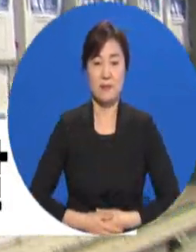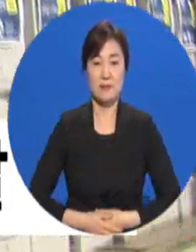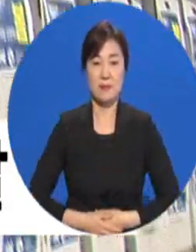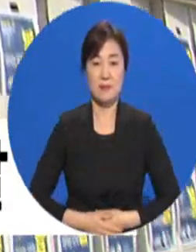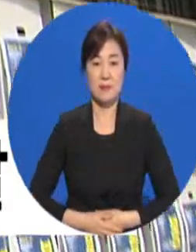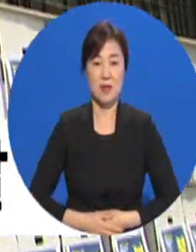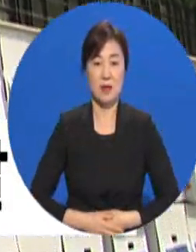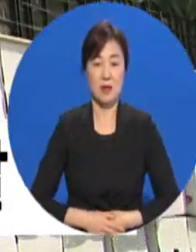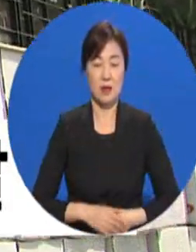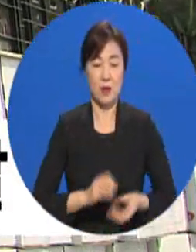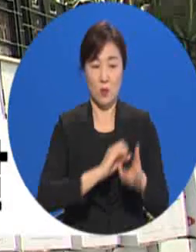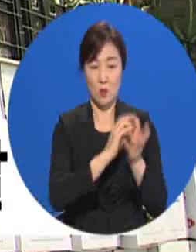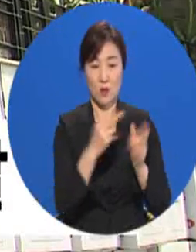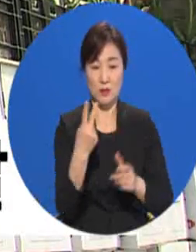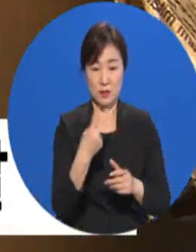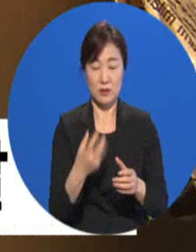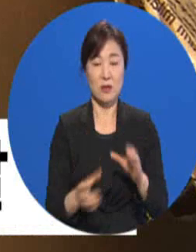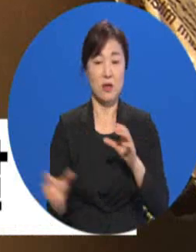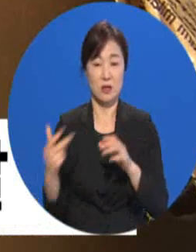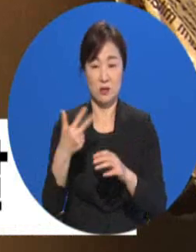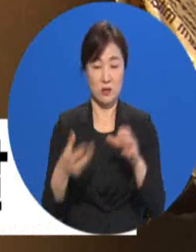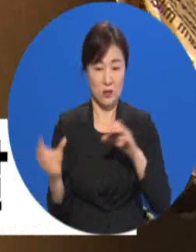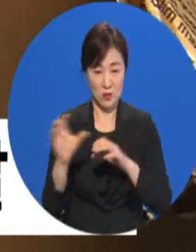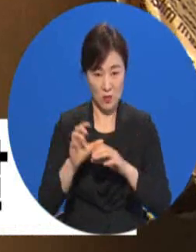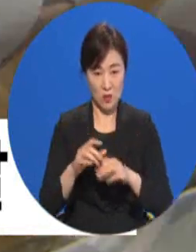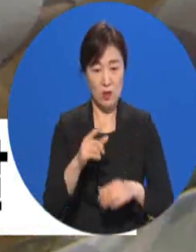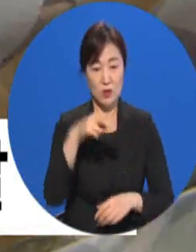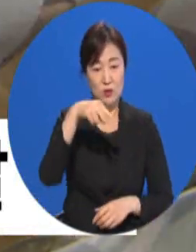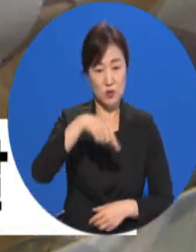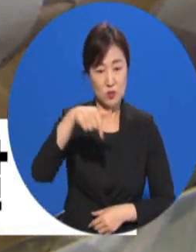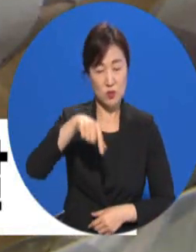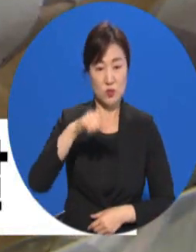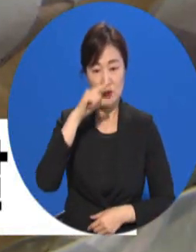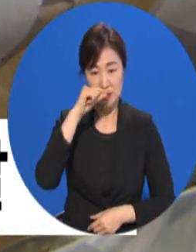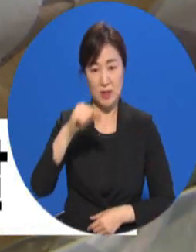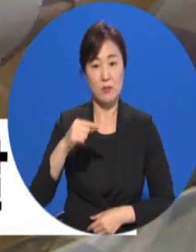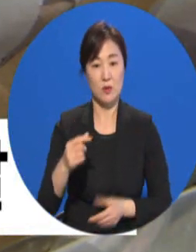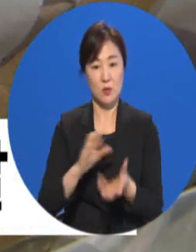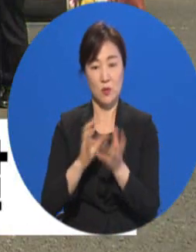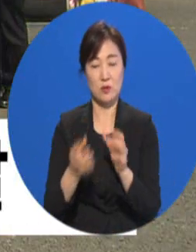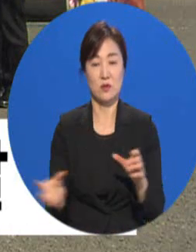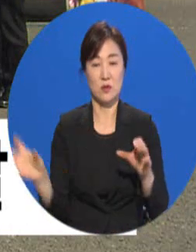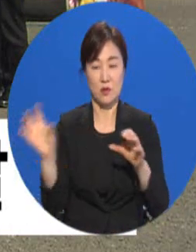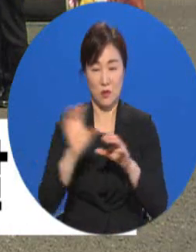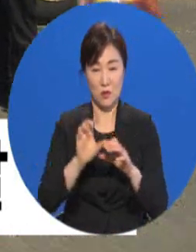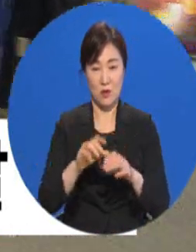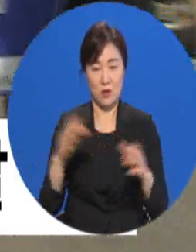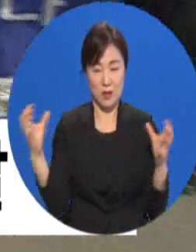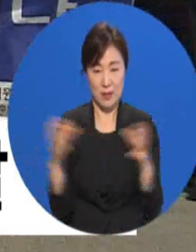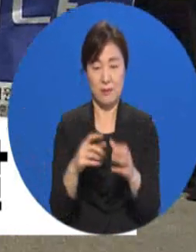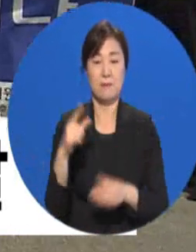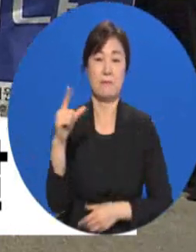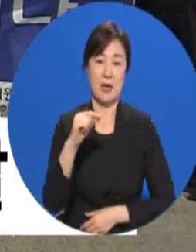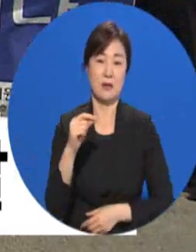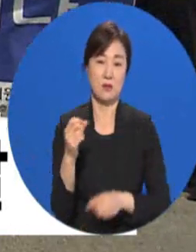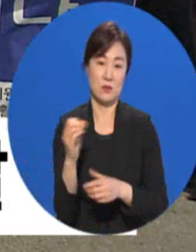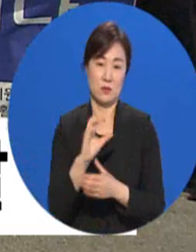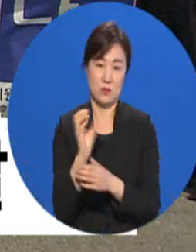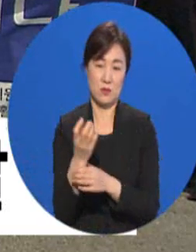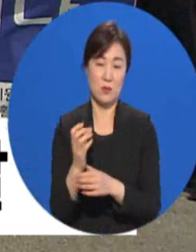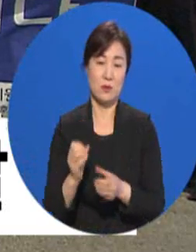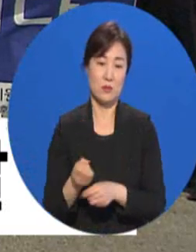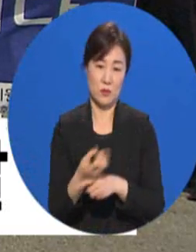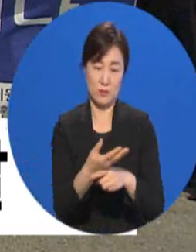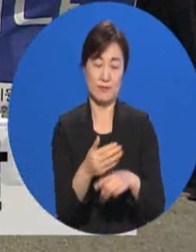7,000본에 마을 활동가들이 수집한 수국과 장미 등 3,000송이의 꽃을 추가해 모두 만송이의 꽃이 대구